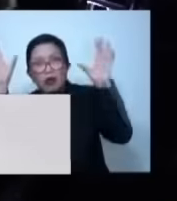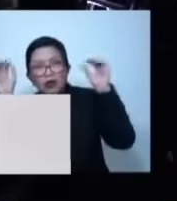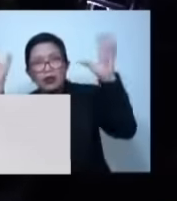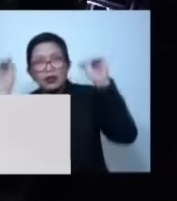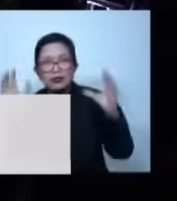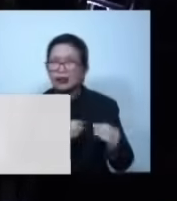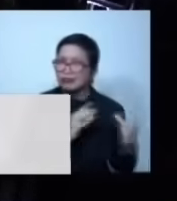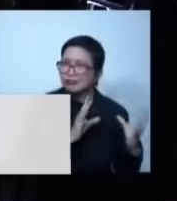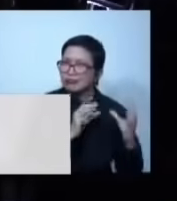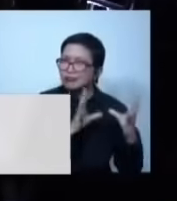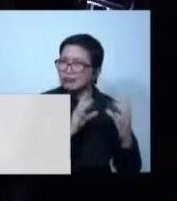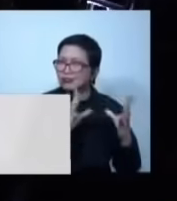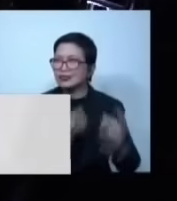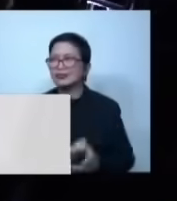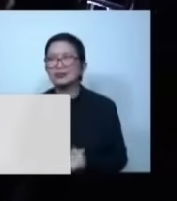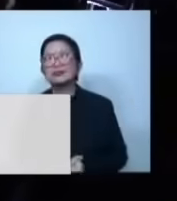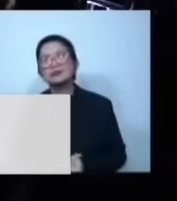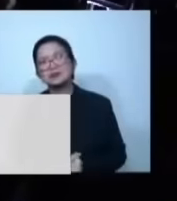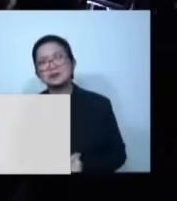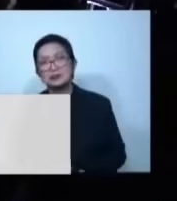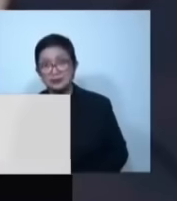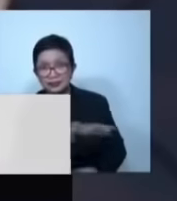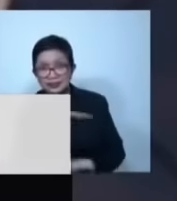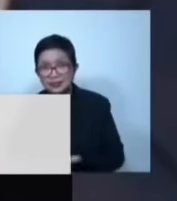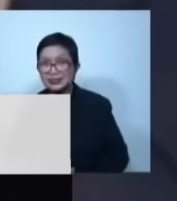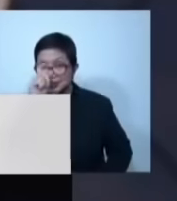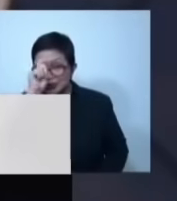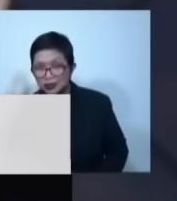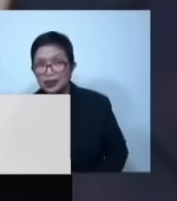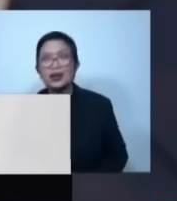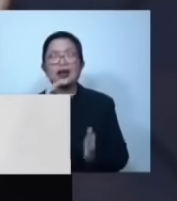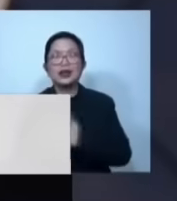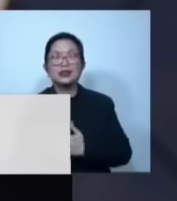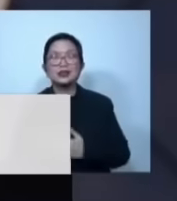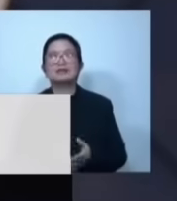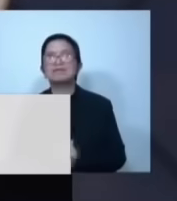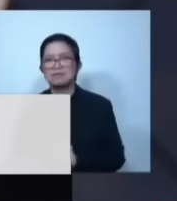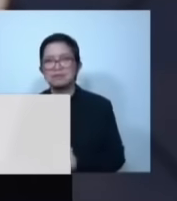kembali Baik bapak ibu hadirin yang kami hormati mohon kita akanelanjut